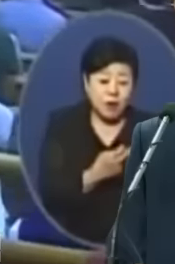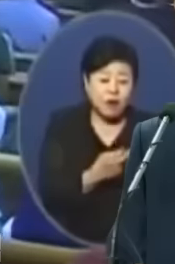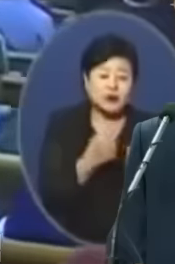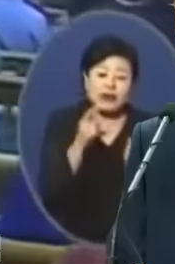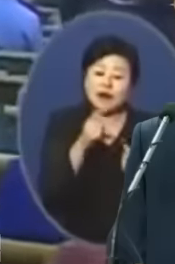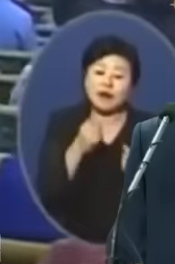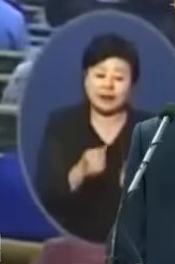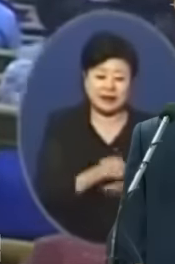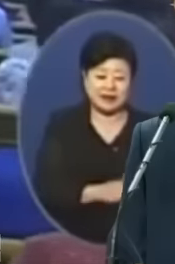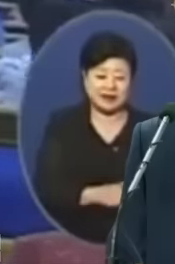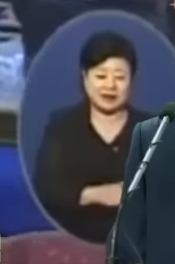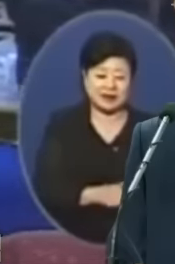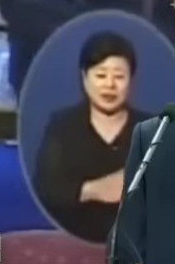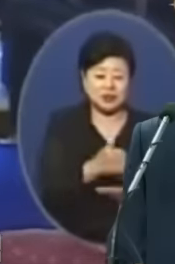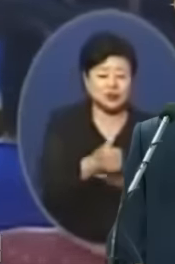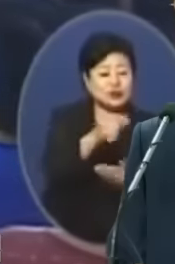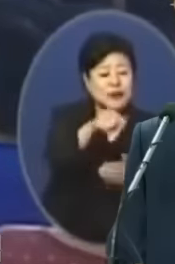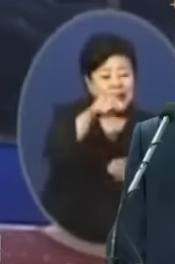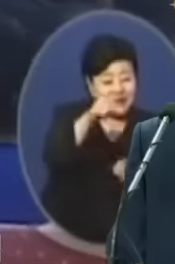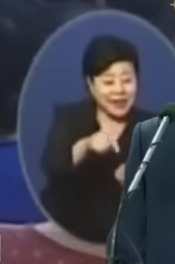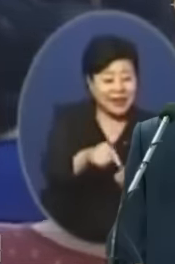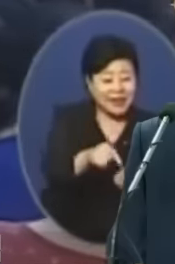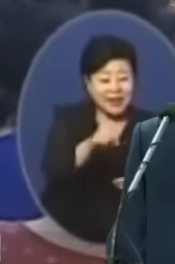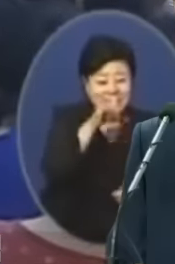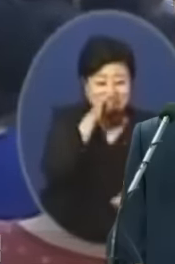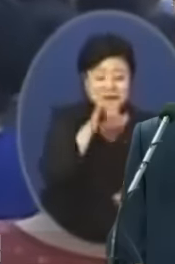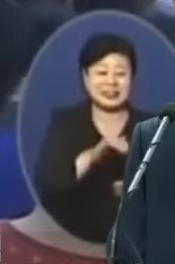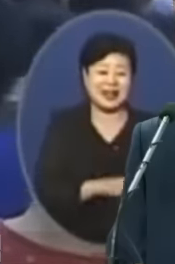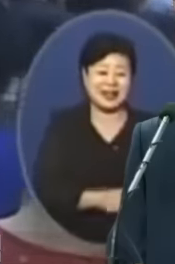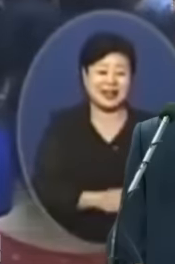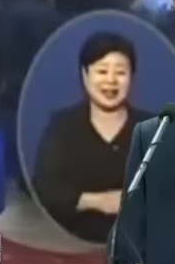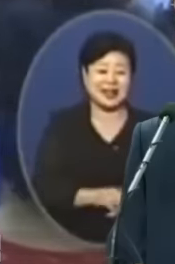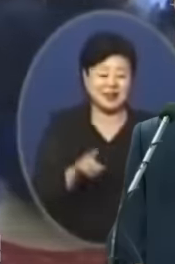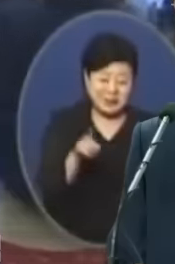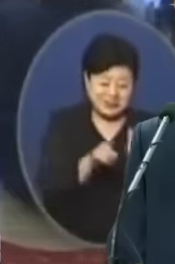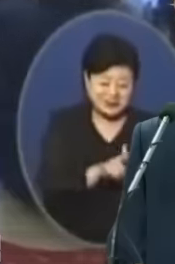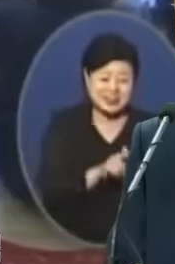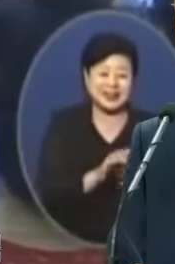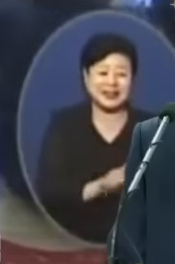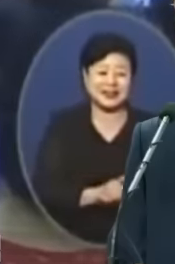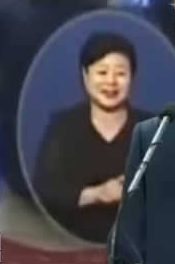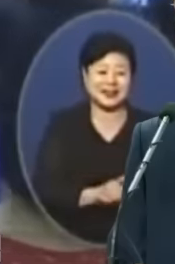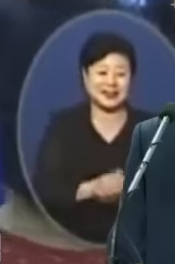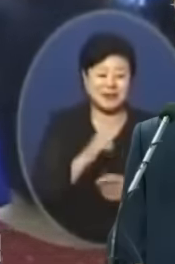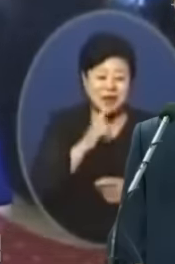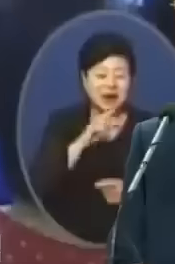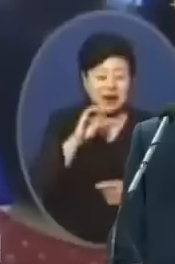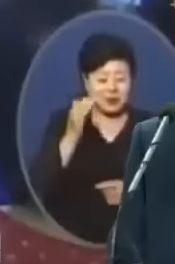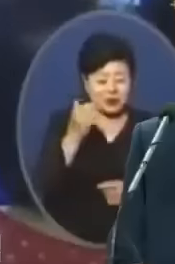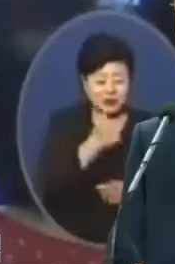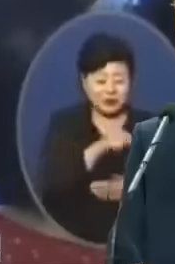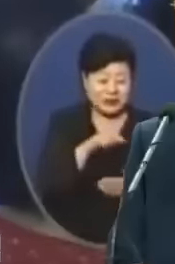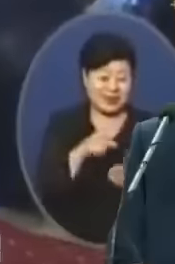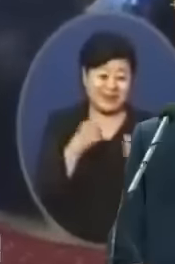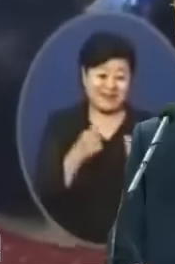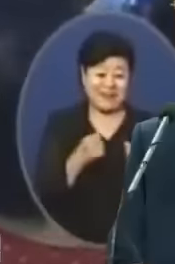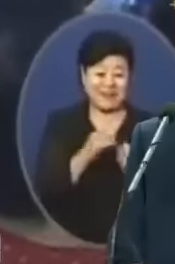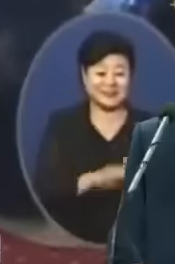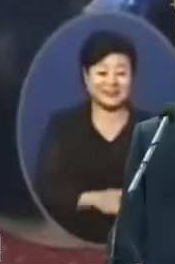거하겠습니까? 나는 주님 안에 있습니다. 믿습니다. 그 말만 하면 주 안에 거하는